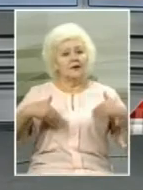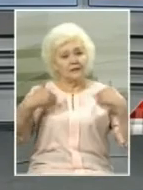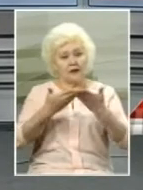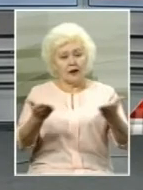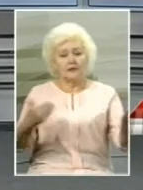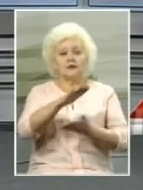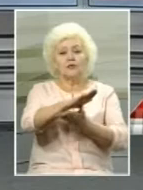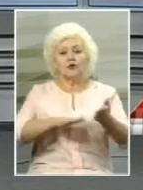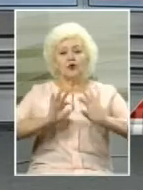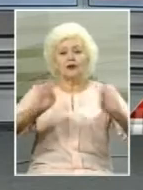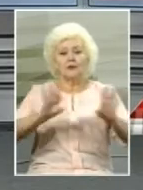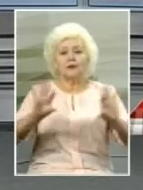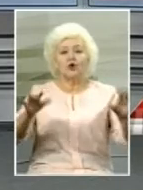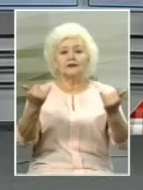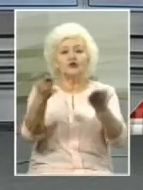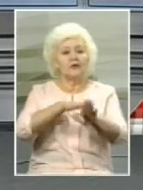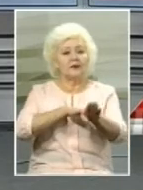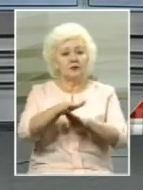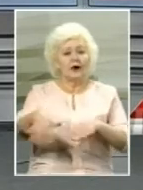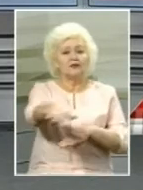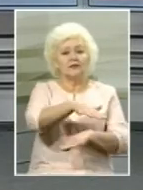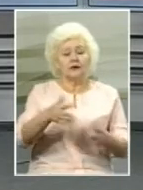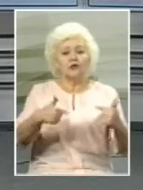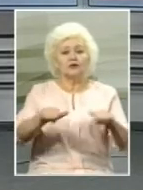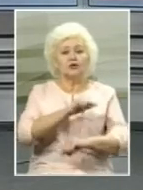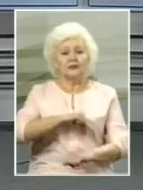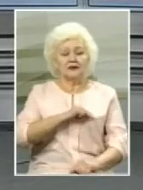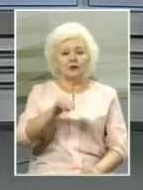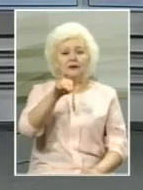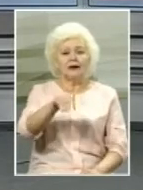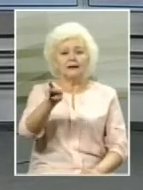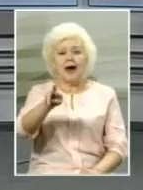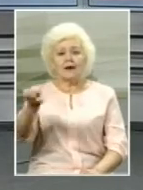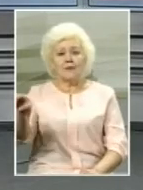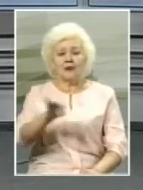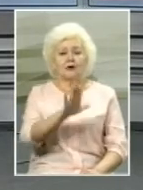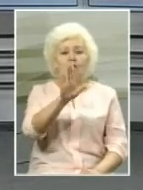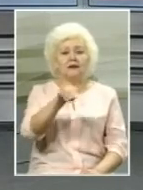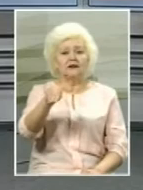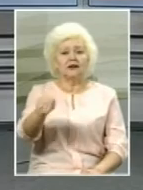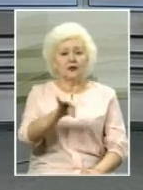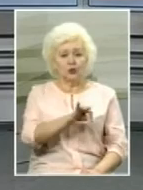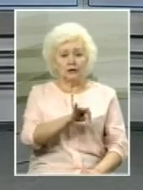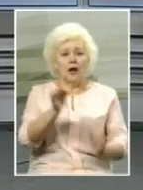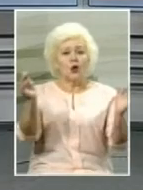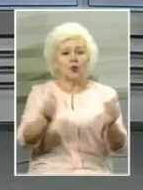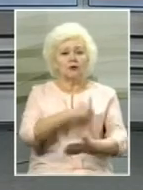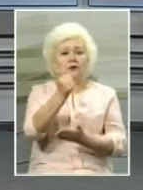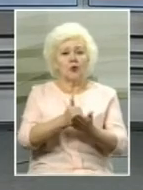Вітаю вас, продовжуємо інформувати про події, що відбуваються в регіоні. У студії працюють Тетяна Яременко і Валентина Туніна. Коротко про